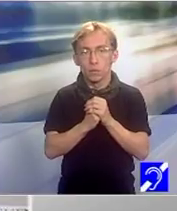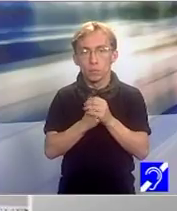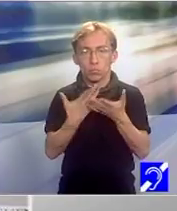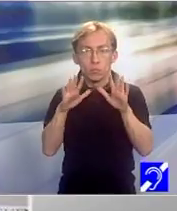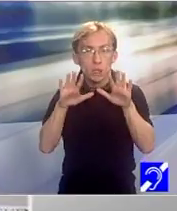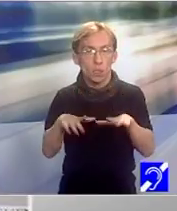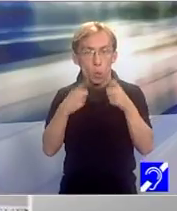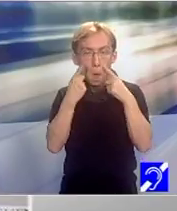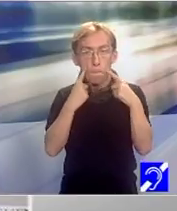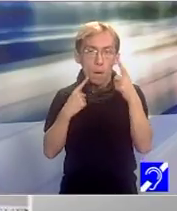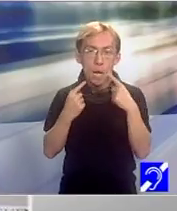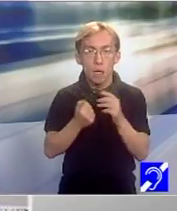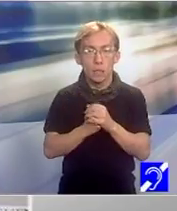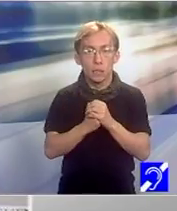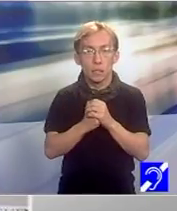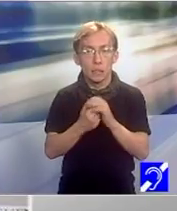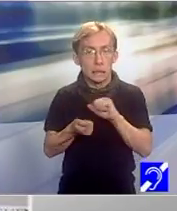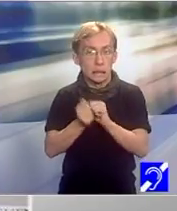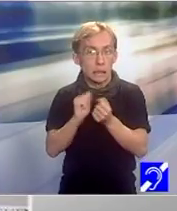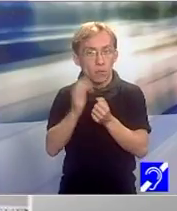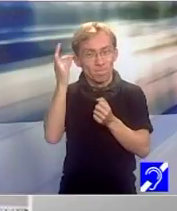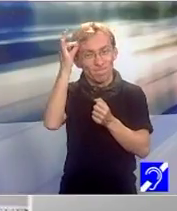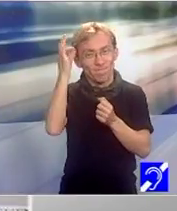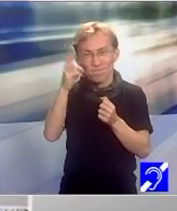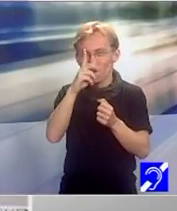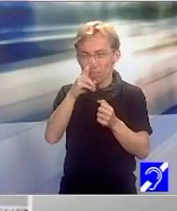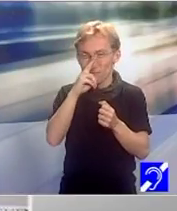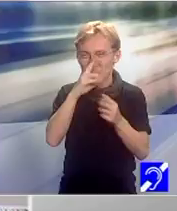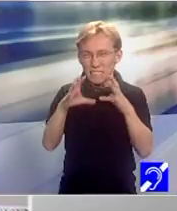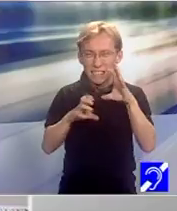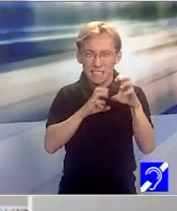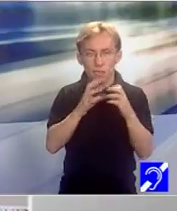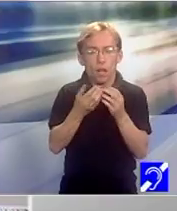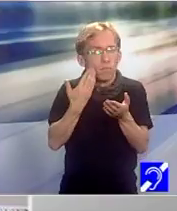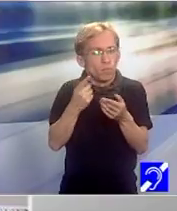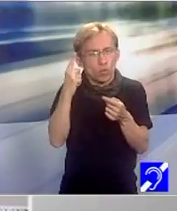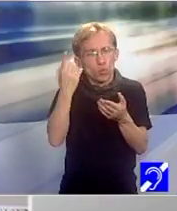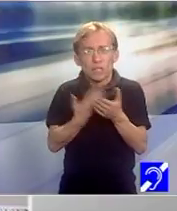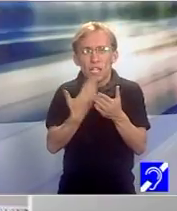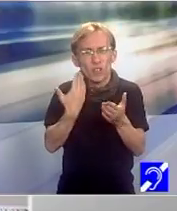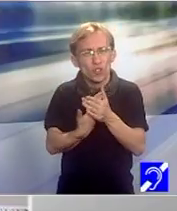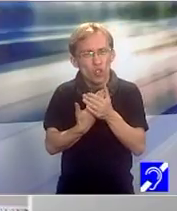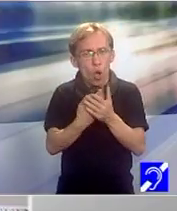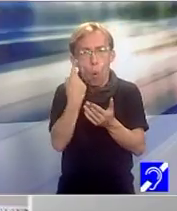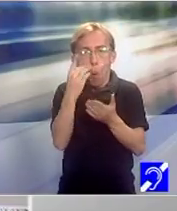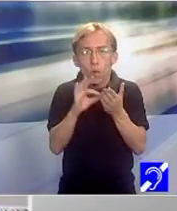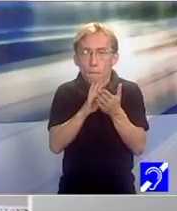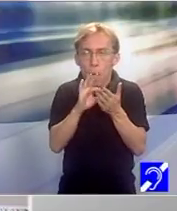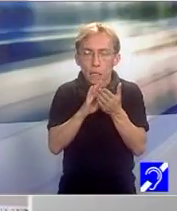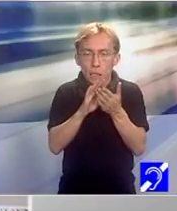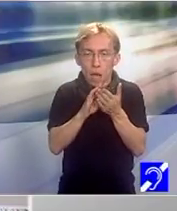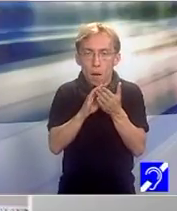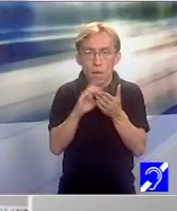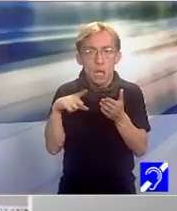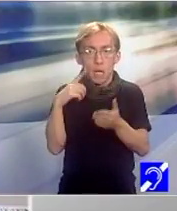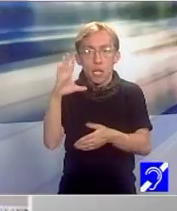să plâng, să am coșmaruri, să nu înțeleg de ce un medicament care costă 50.000 de euro pe an pentru toți nu